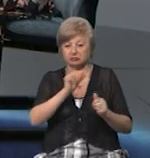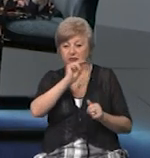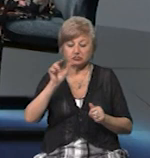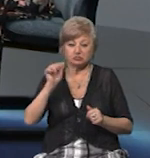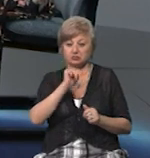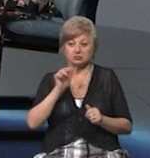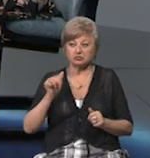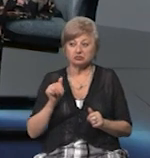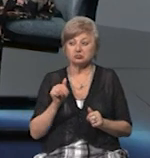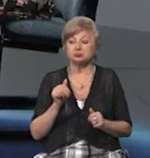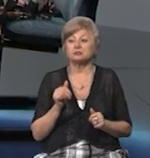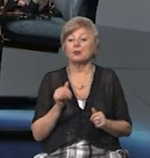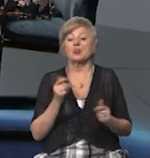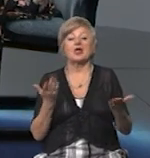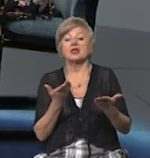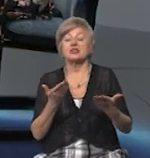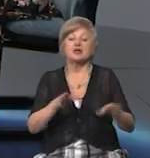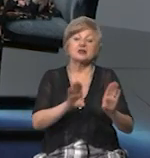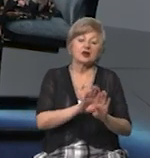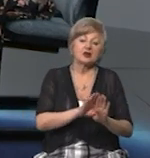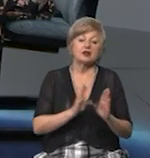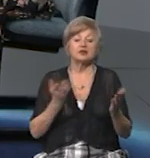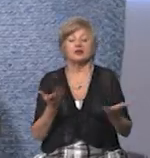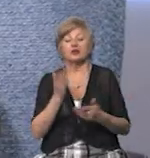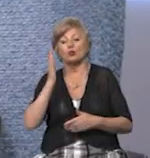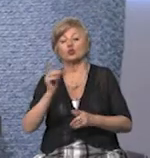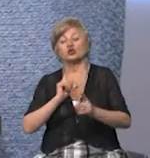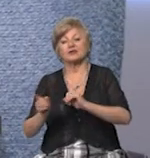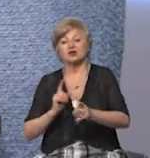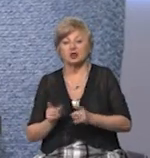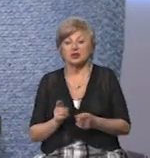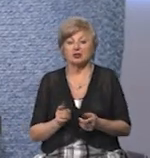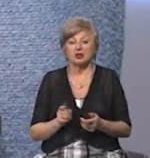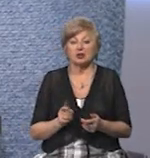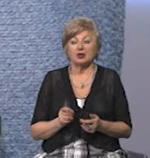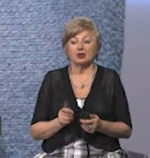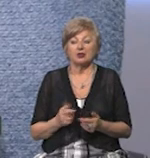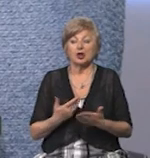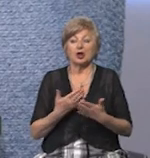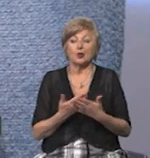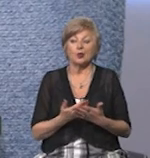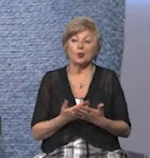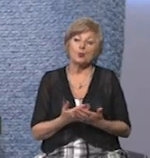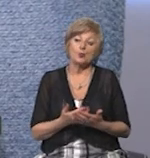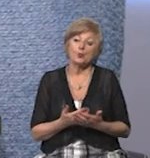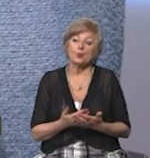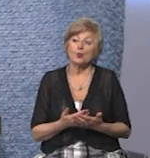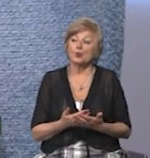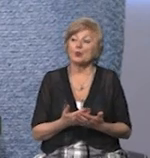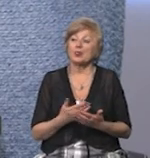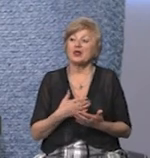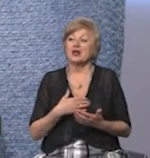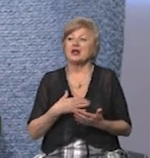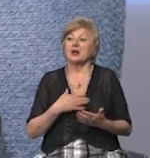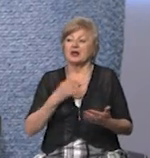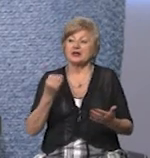які вулиці закриті, якими вулицями буде рух. Я пропоную фрагмент сюжету наших колег з новин